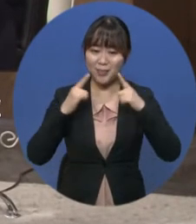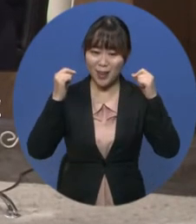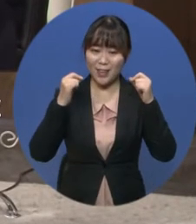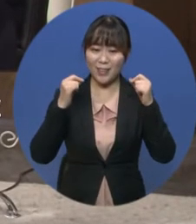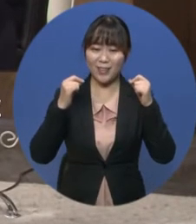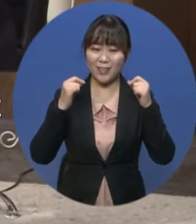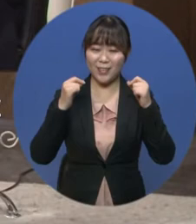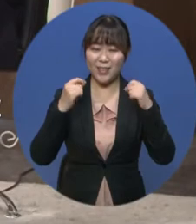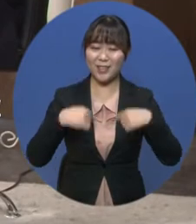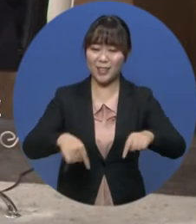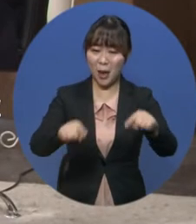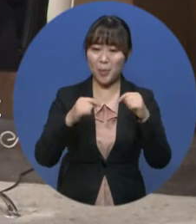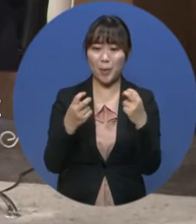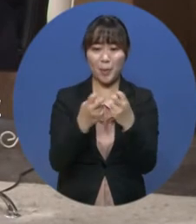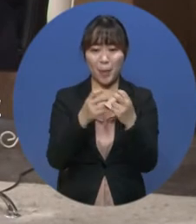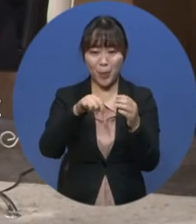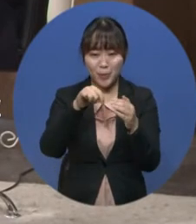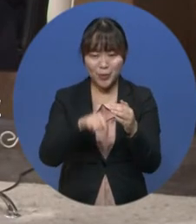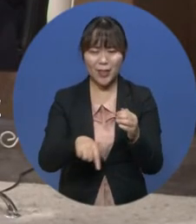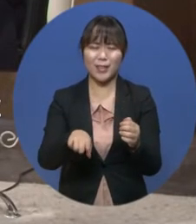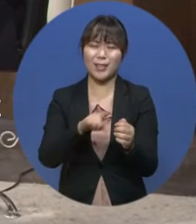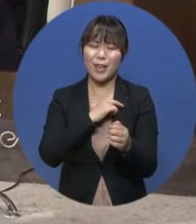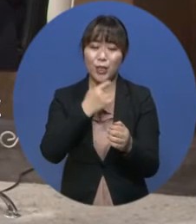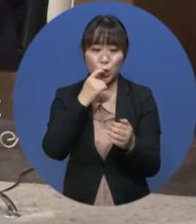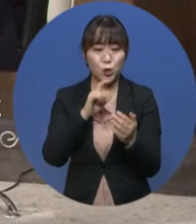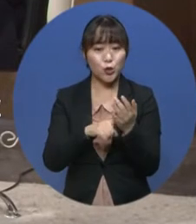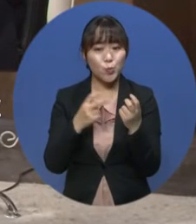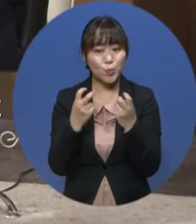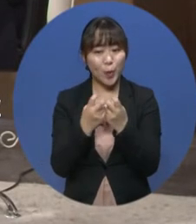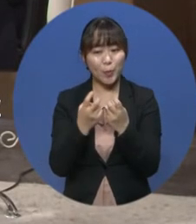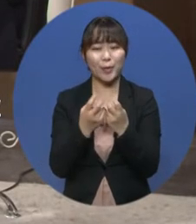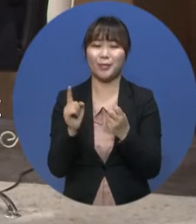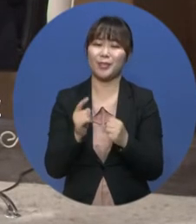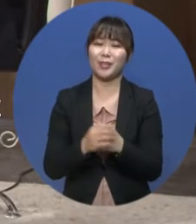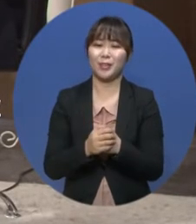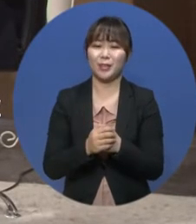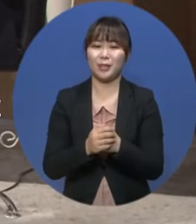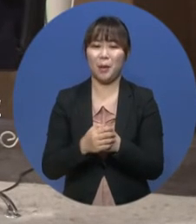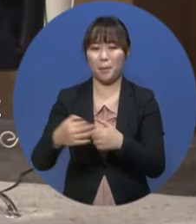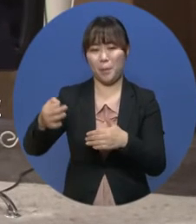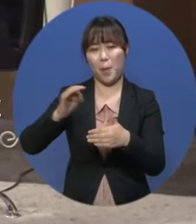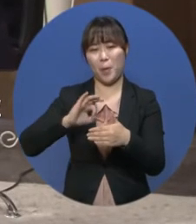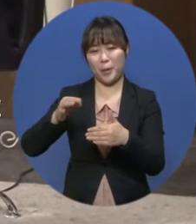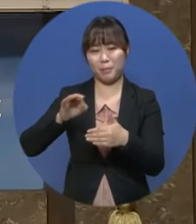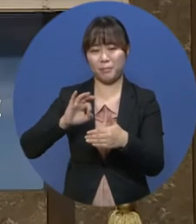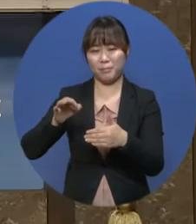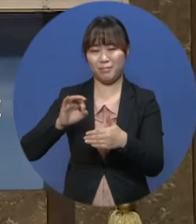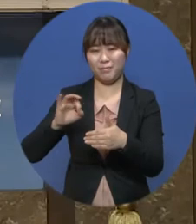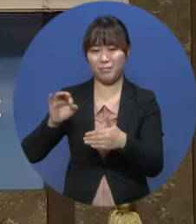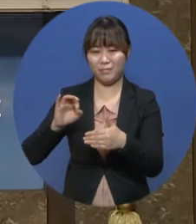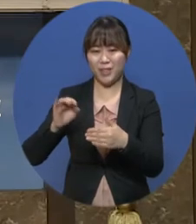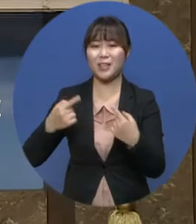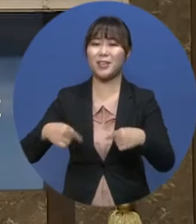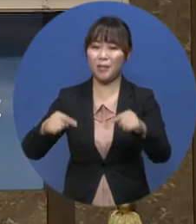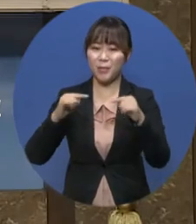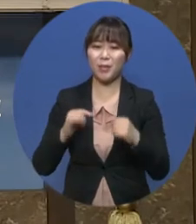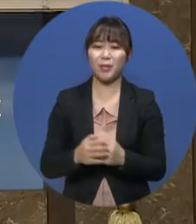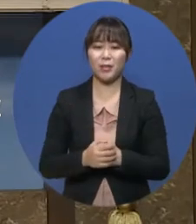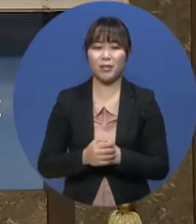참여하시는 방법 중에 가장 쉬운 방법은 모금하는 데 참여 하시는 거예요 어